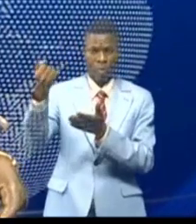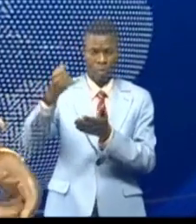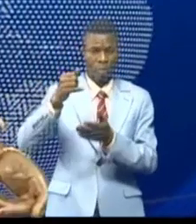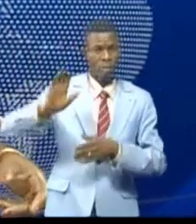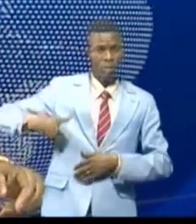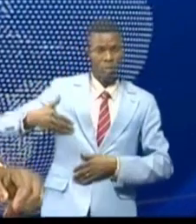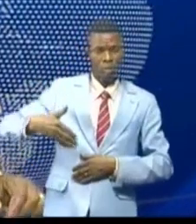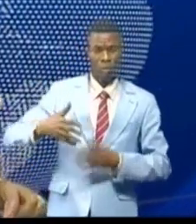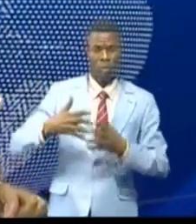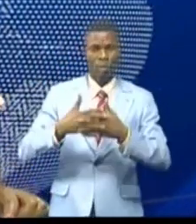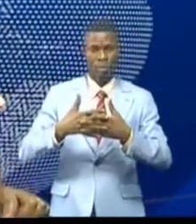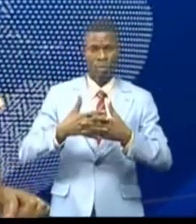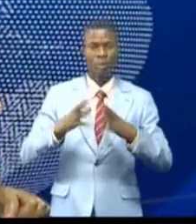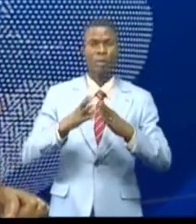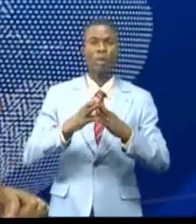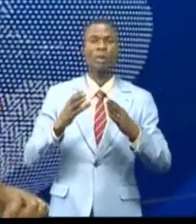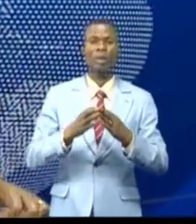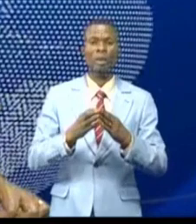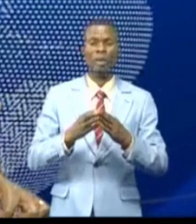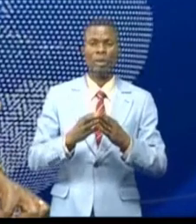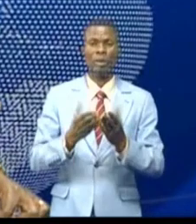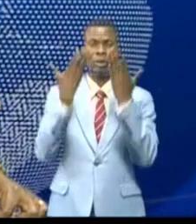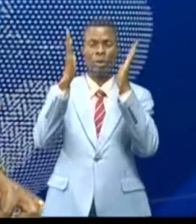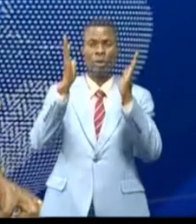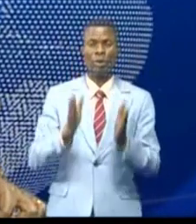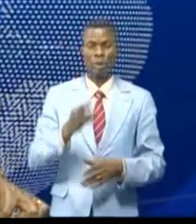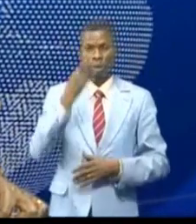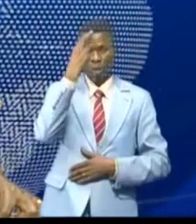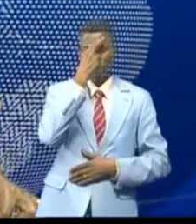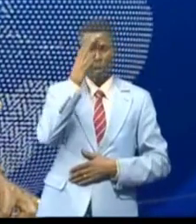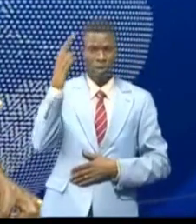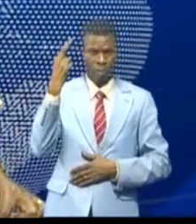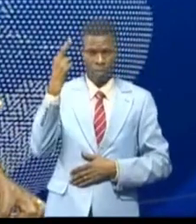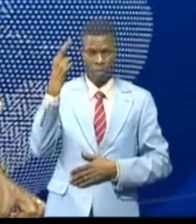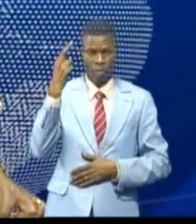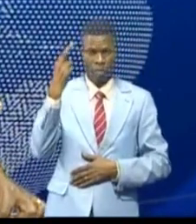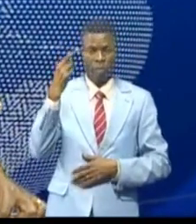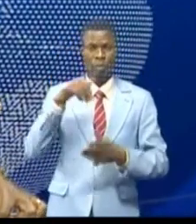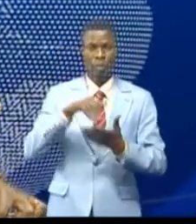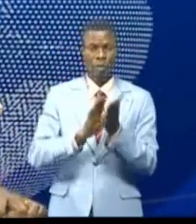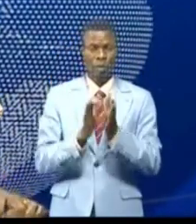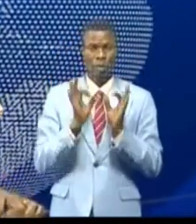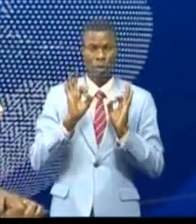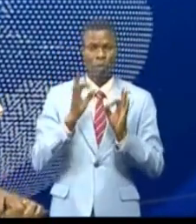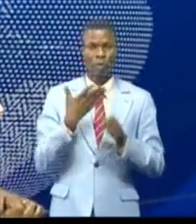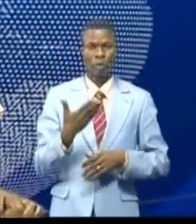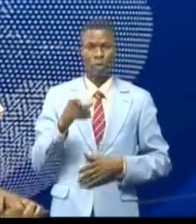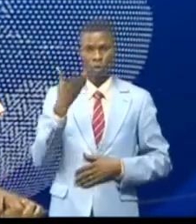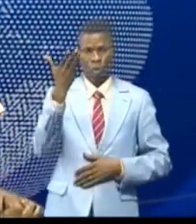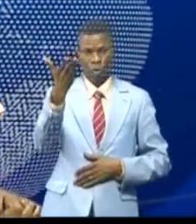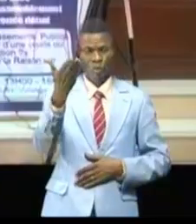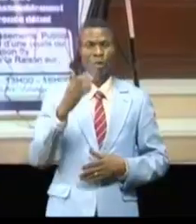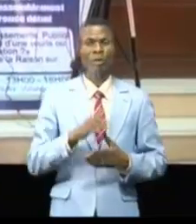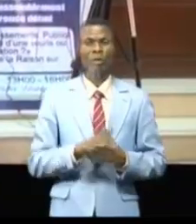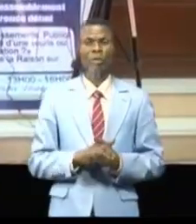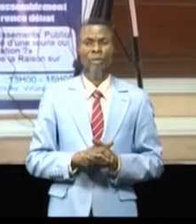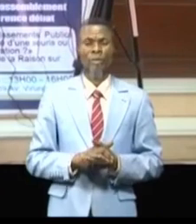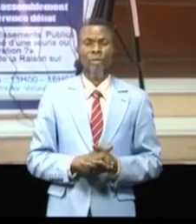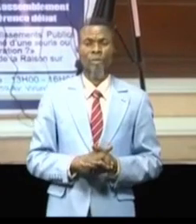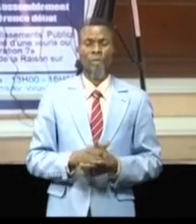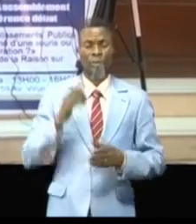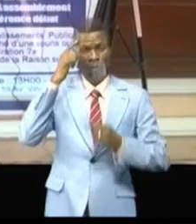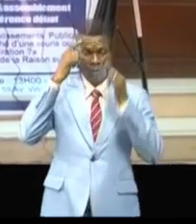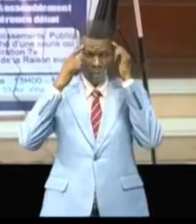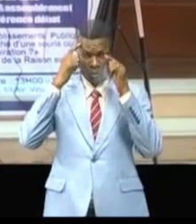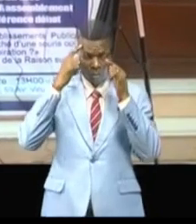en partenariat avec les étudiants catholiques sur la Renaissance. C'est dans le souci